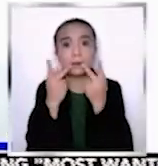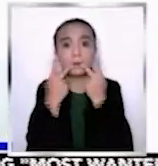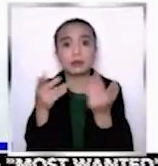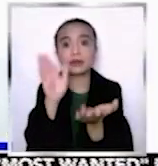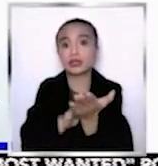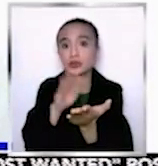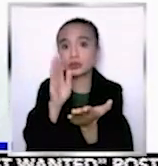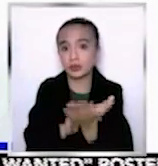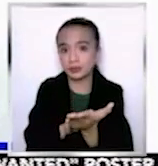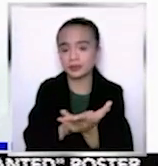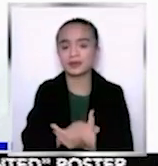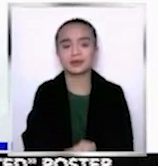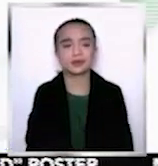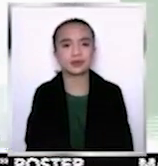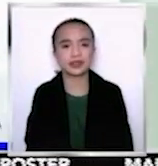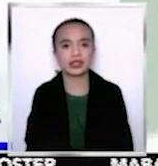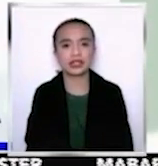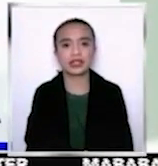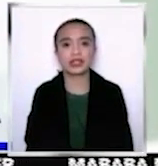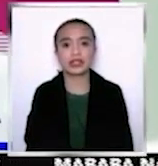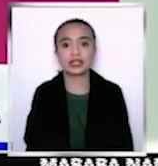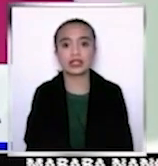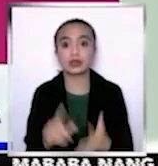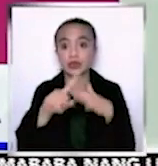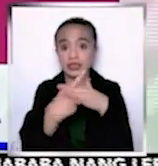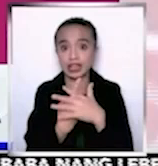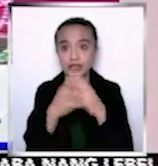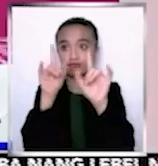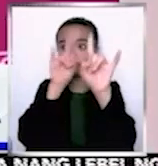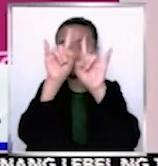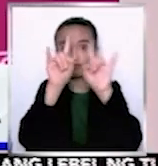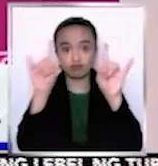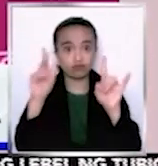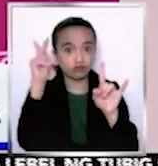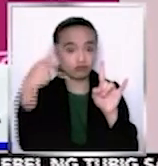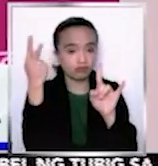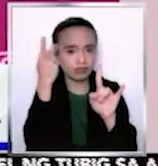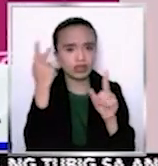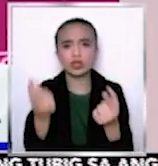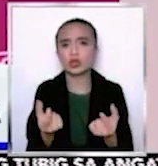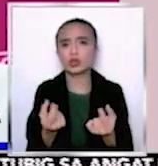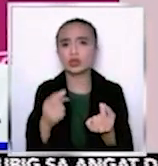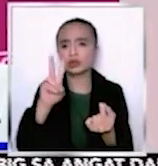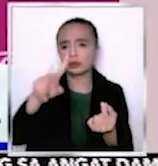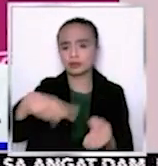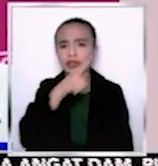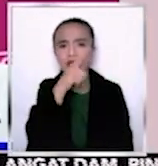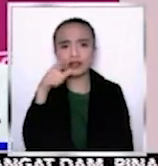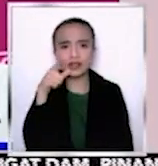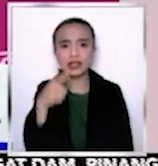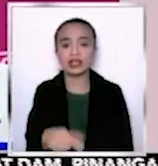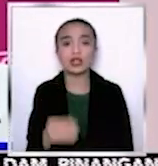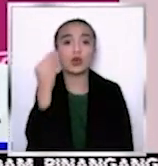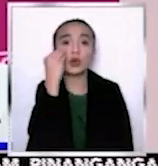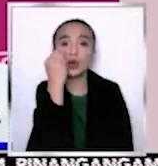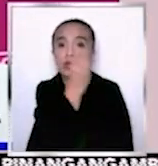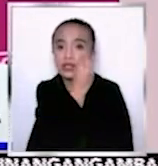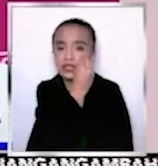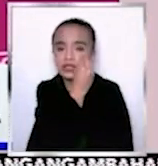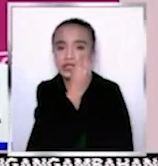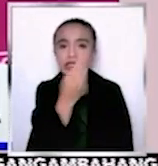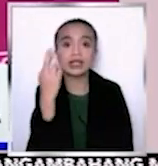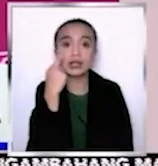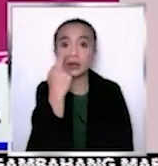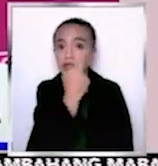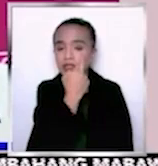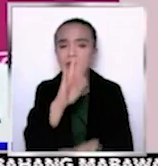lungsod. Sa bisperas ng pagsisimula ng kampanya, inilunsad ni Robredo ang rosas bilang simbolo ng kanyang kampanya at sinabi